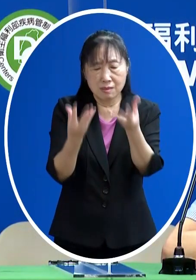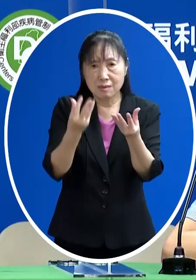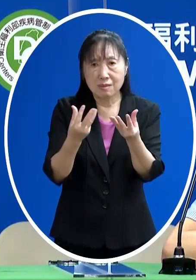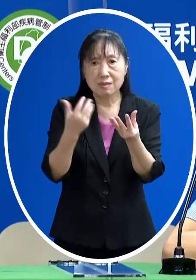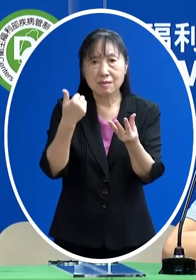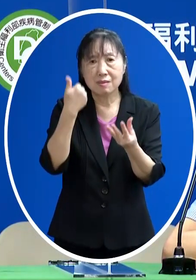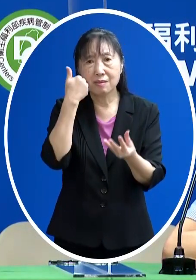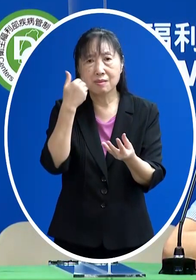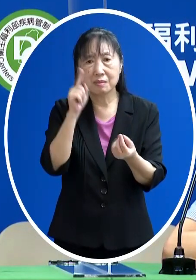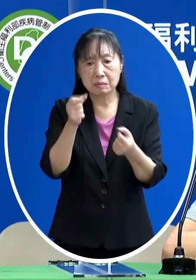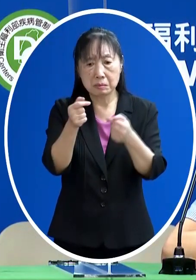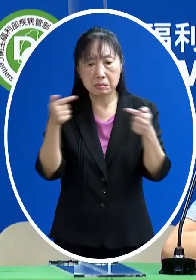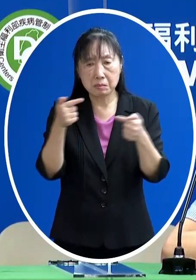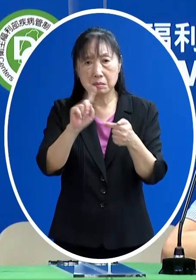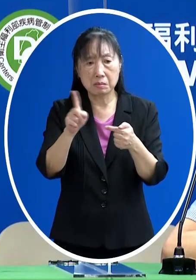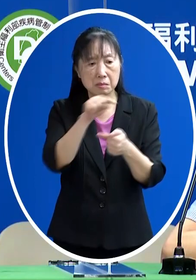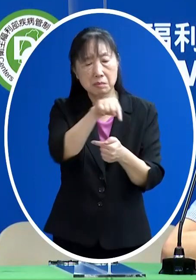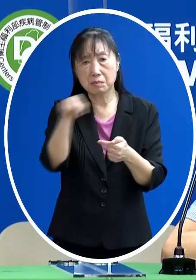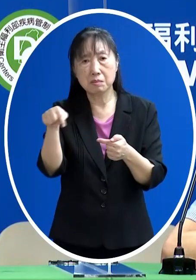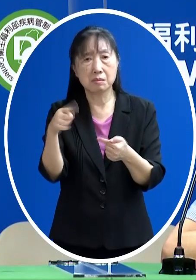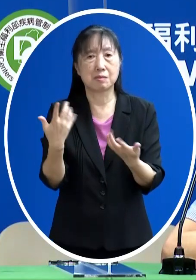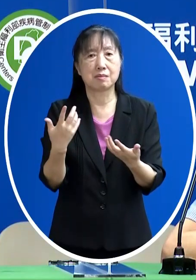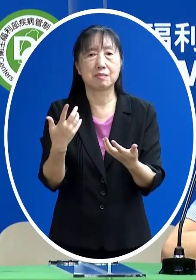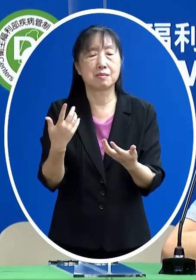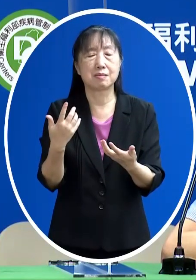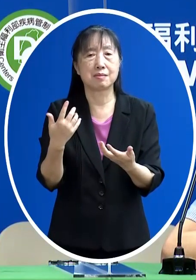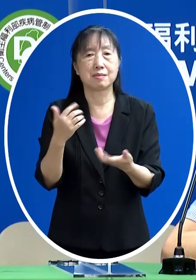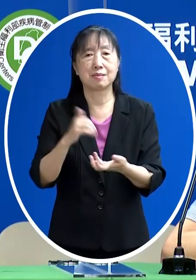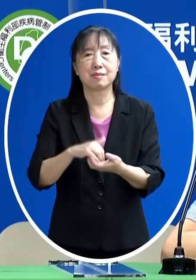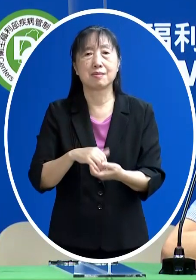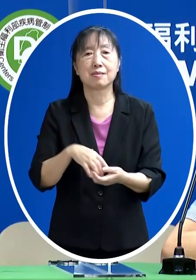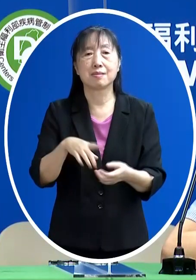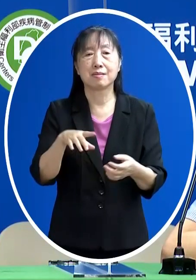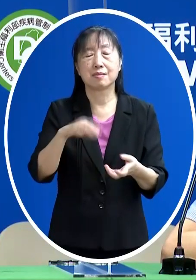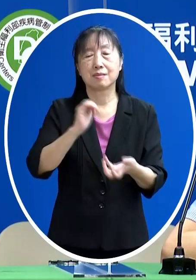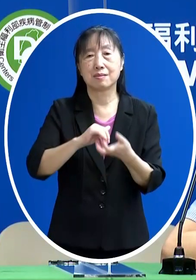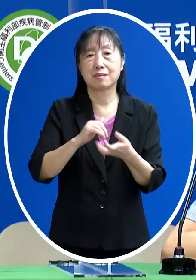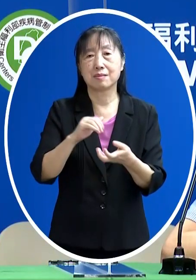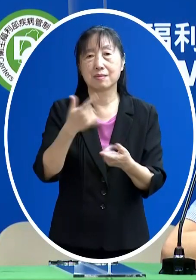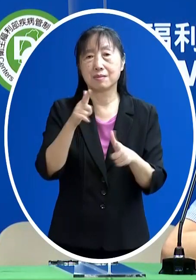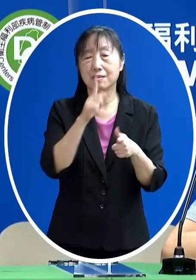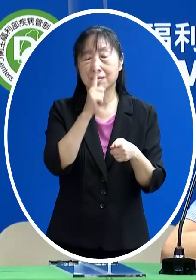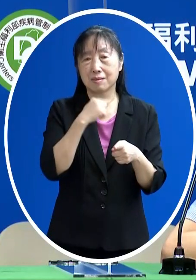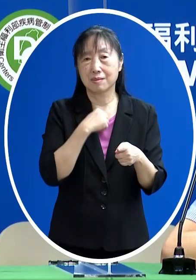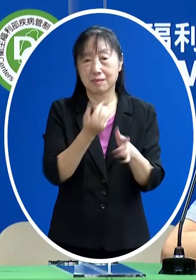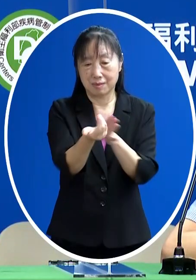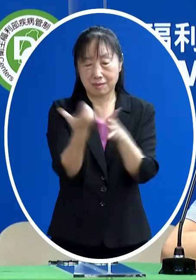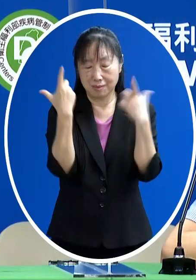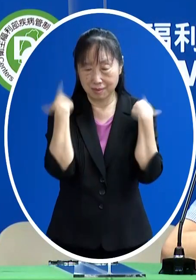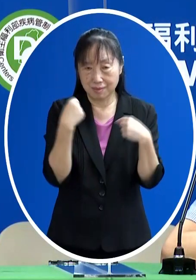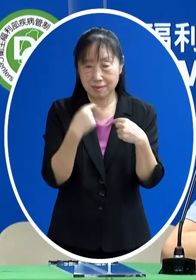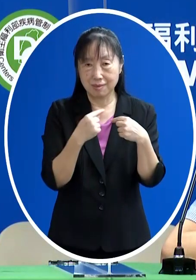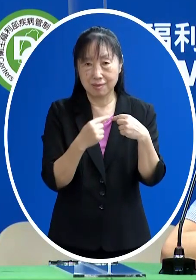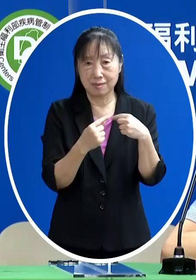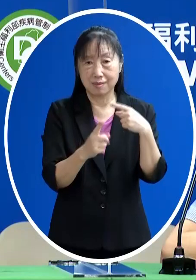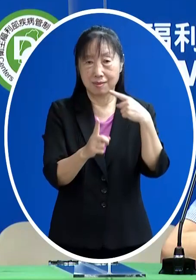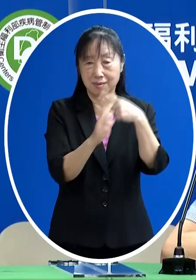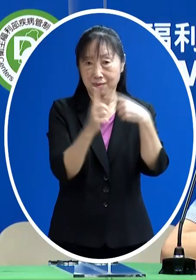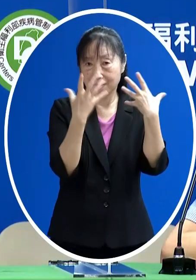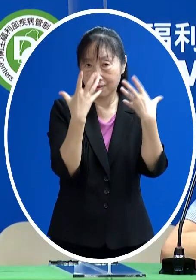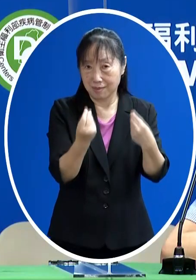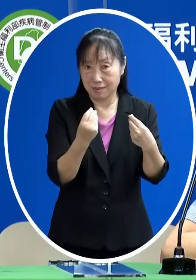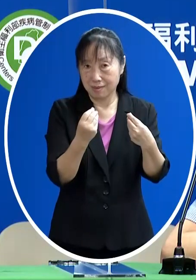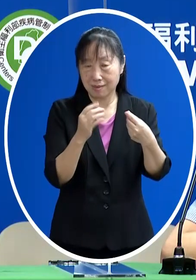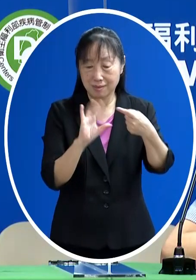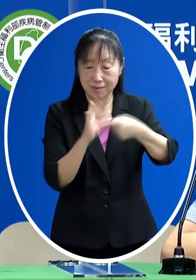只是说，它原先的这个未感染的人口的百分比这样子的因素